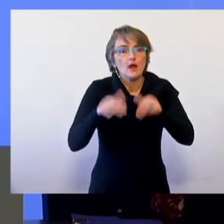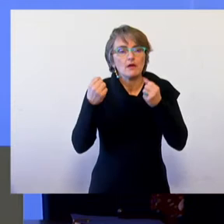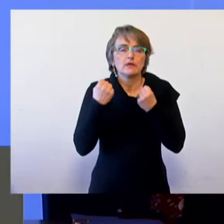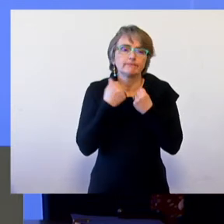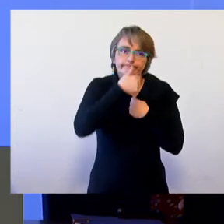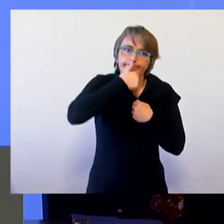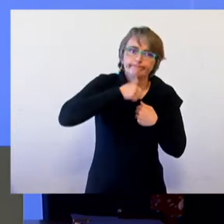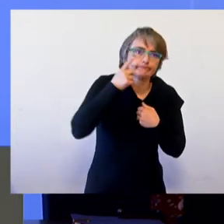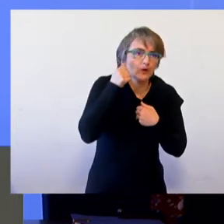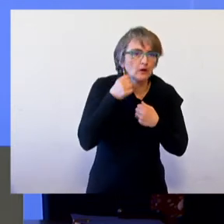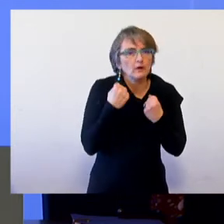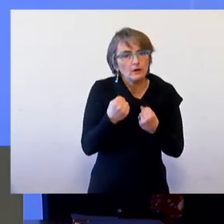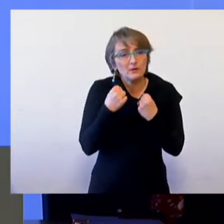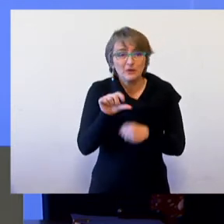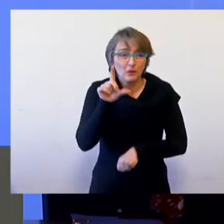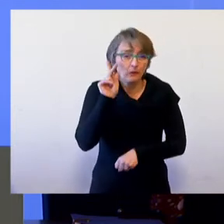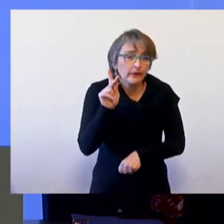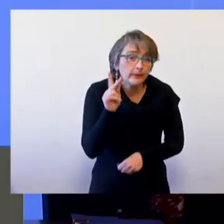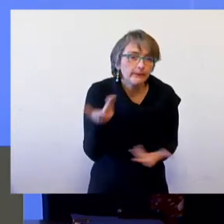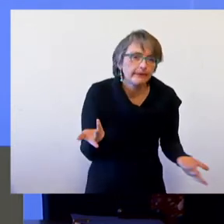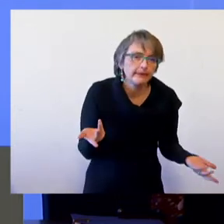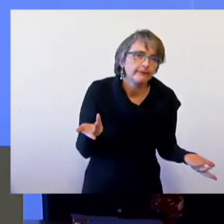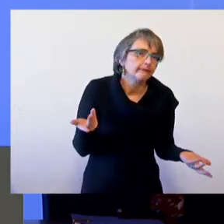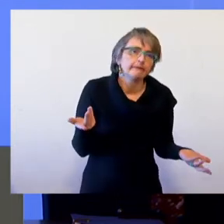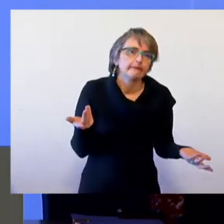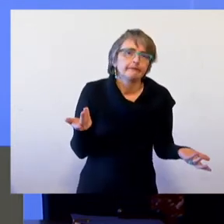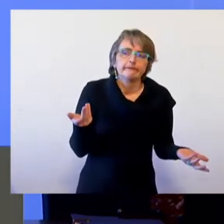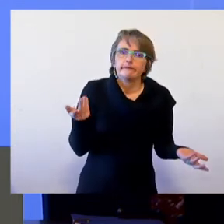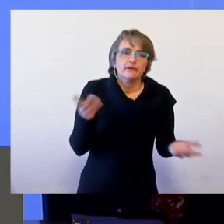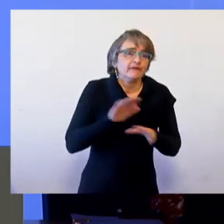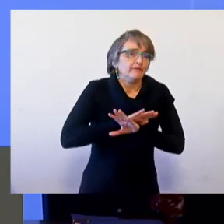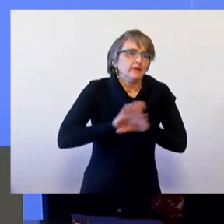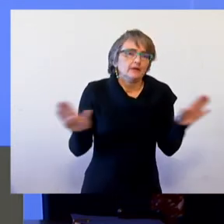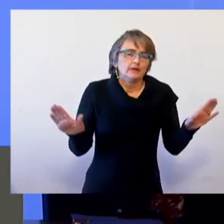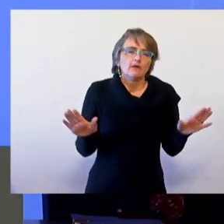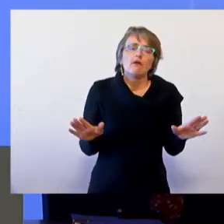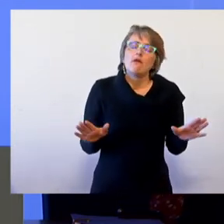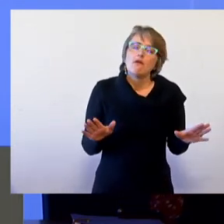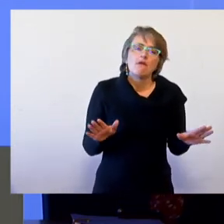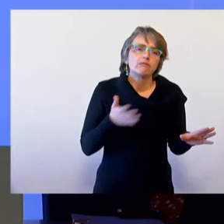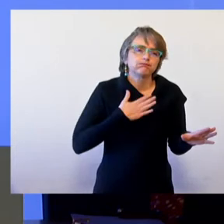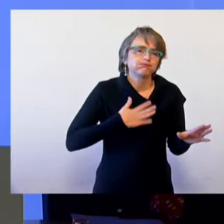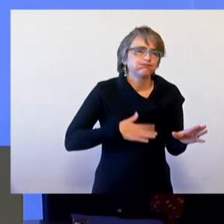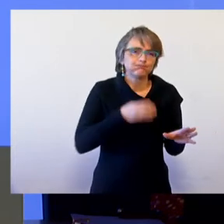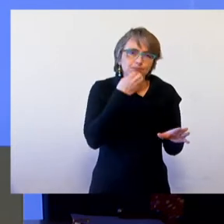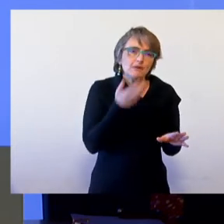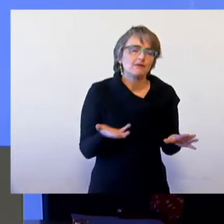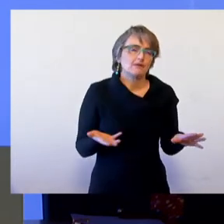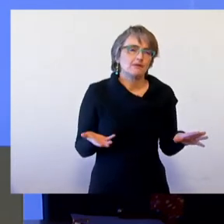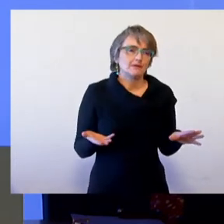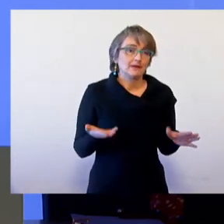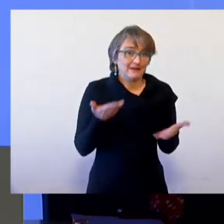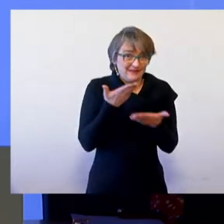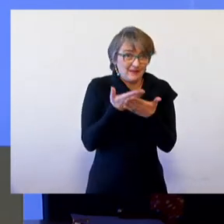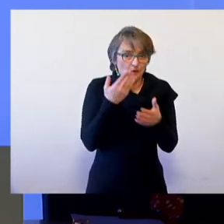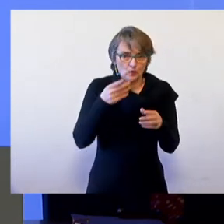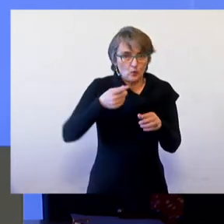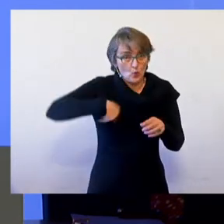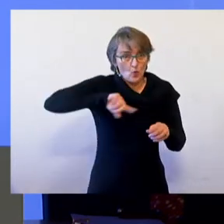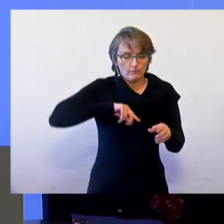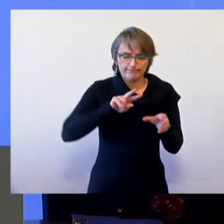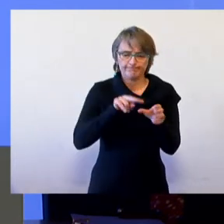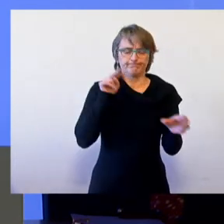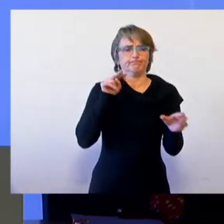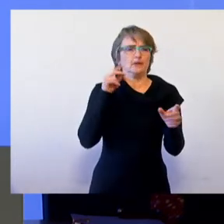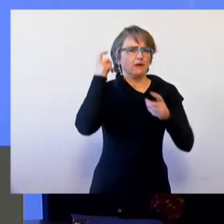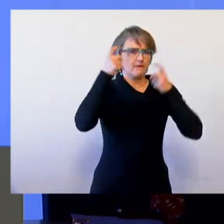forcées inférieures à 2 km. Voilà, donc ça, c'est vraiment une très bonne chose. Et c'est comme ça qu'on a travaillé la sectorisation, en essayant